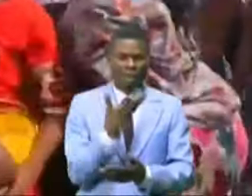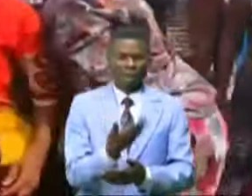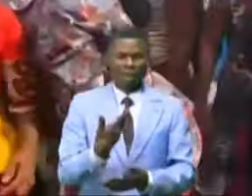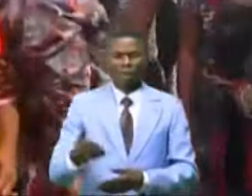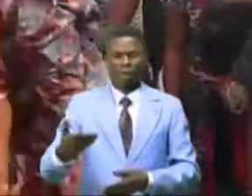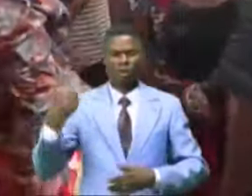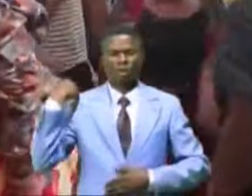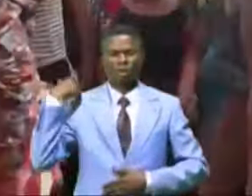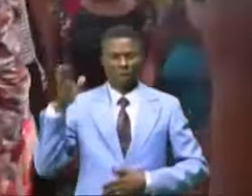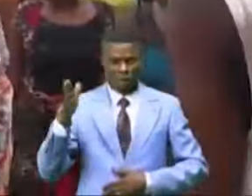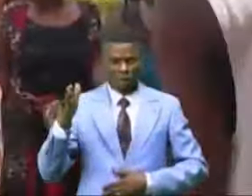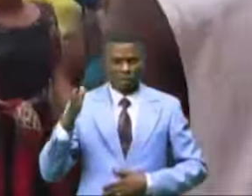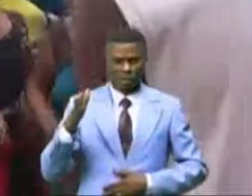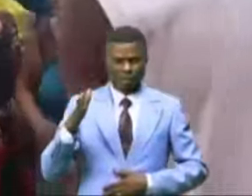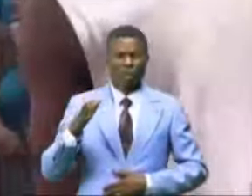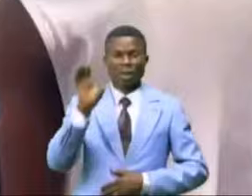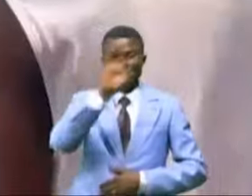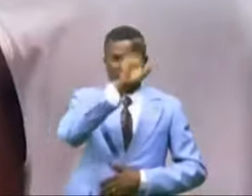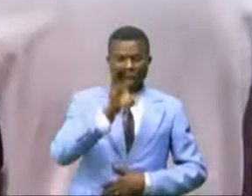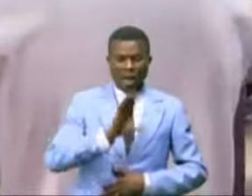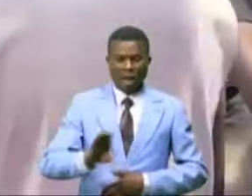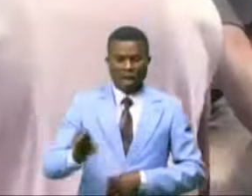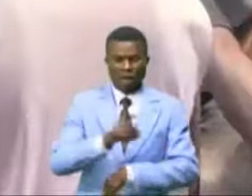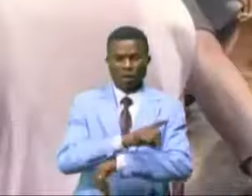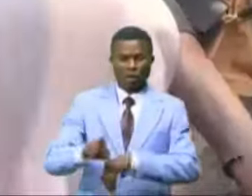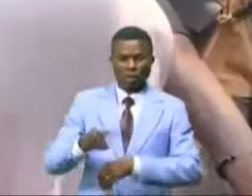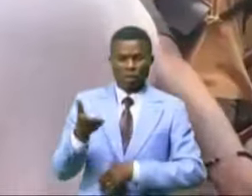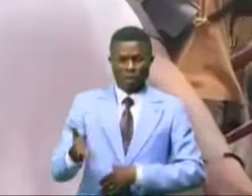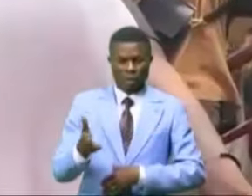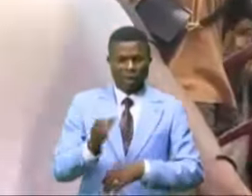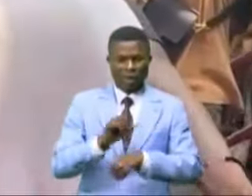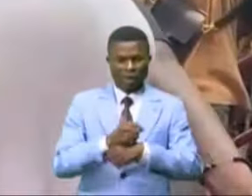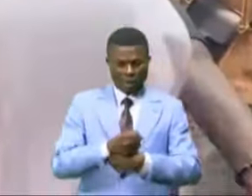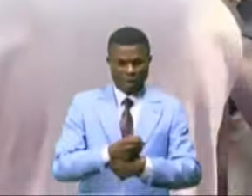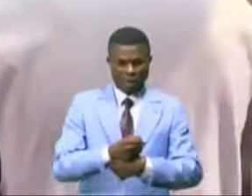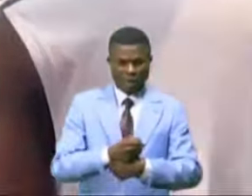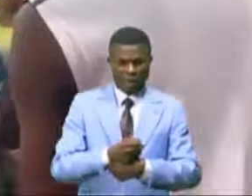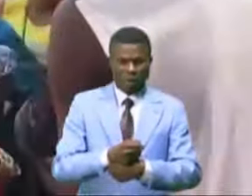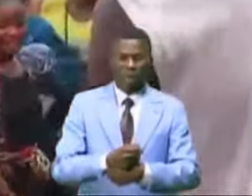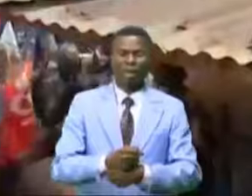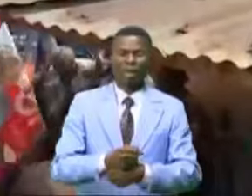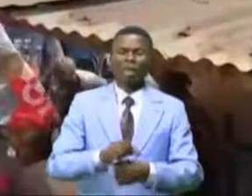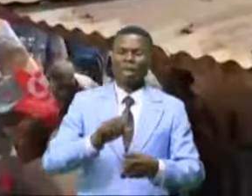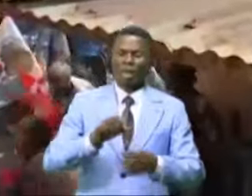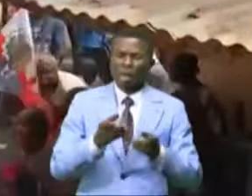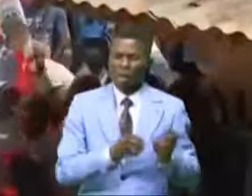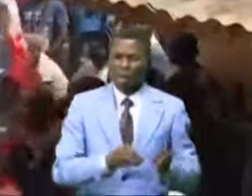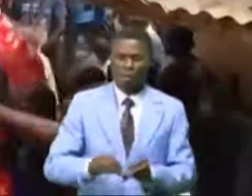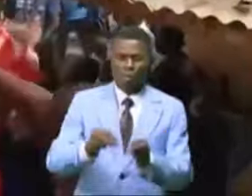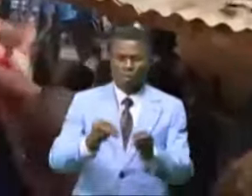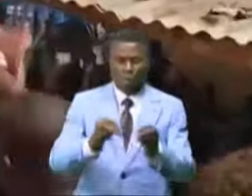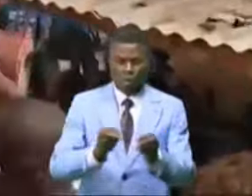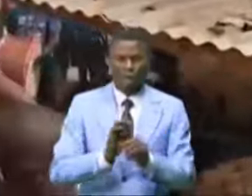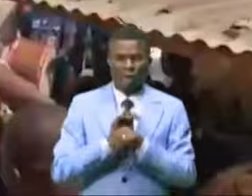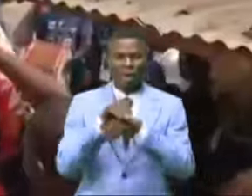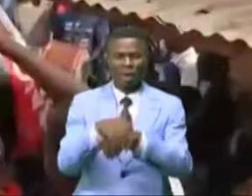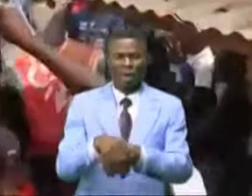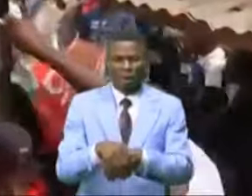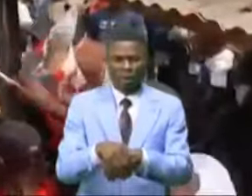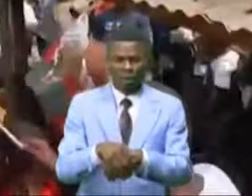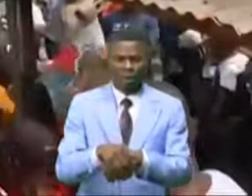publique. Car leurs entités administratives constituent un microcosme faisant partie